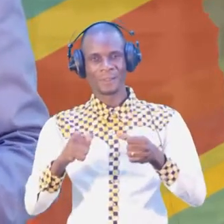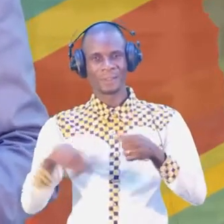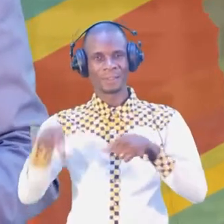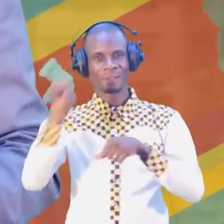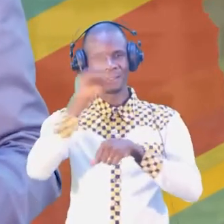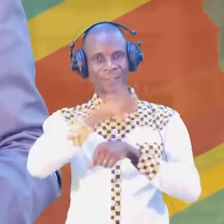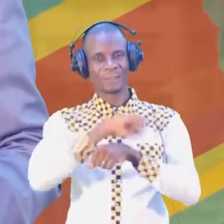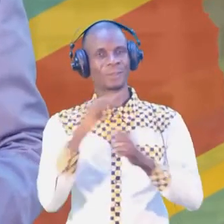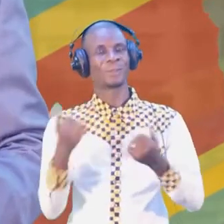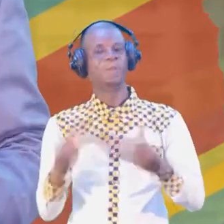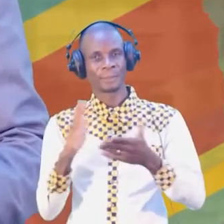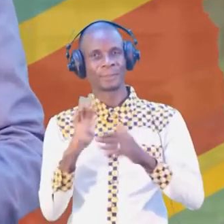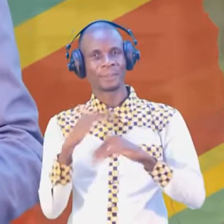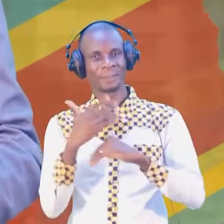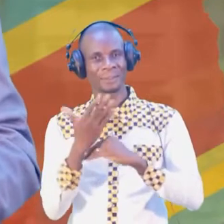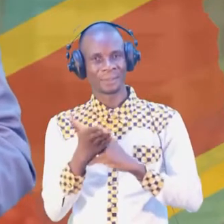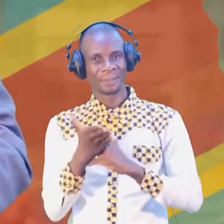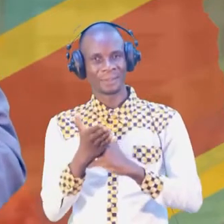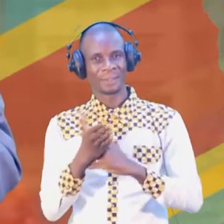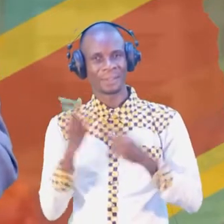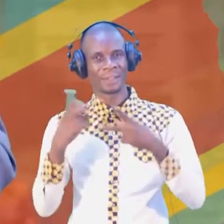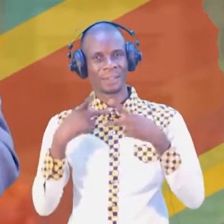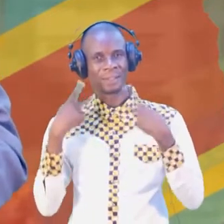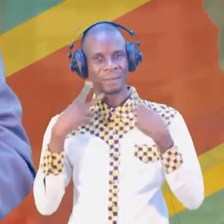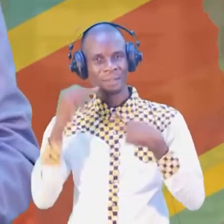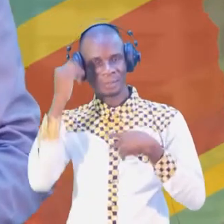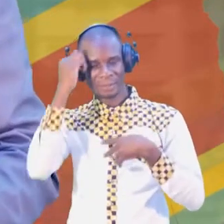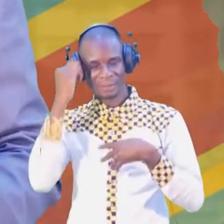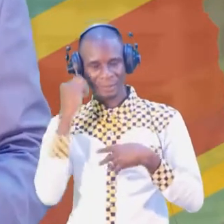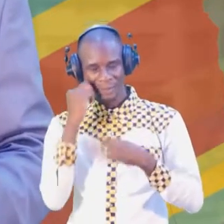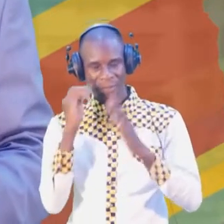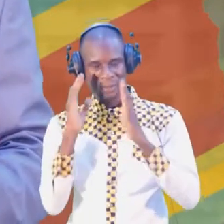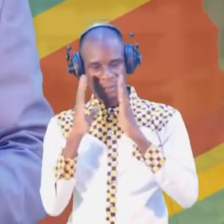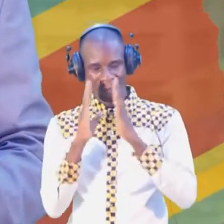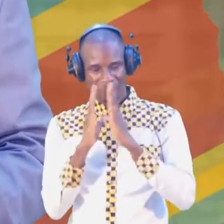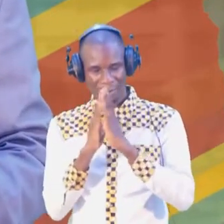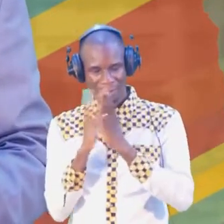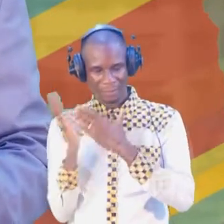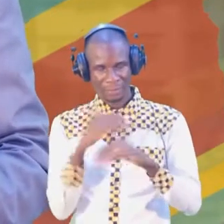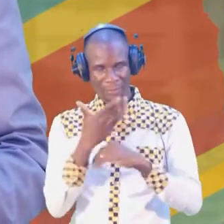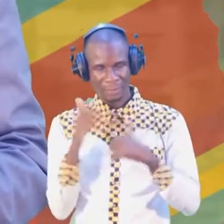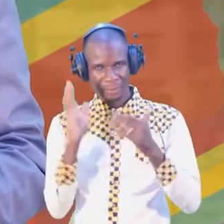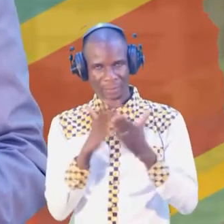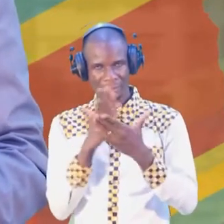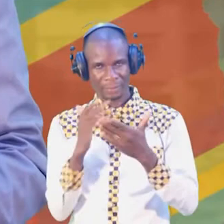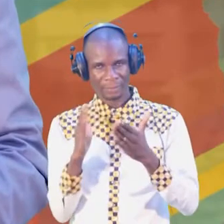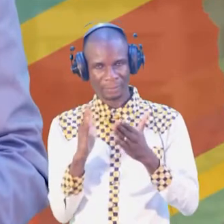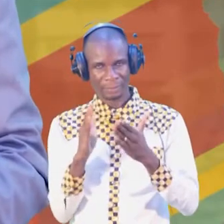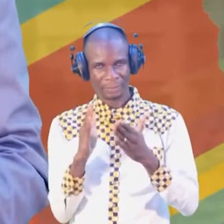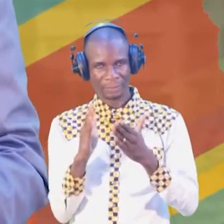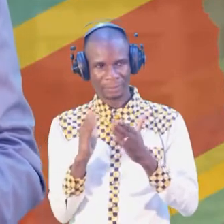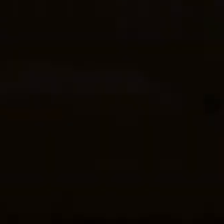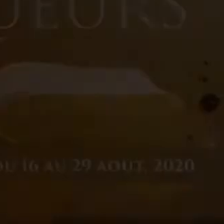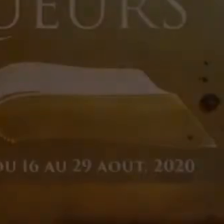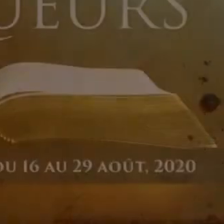mpe bayemba la liboso to tomeli bango boye malamu mpe to likiete bakoko bakozala na biso te limpate Grégoire Mbaya akoleka